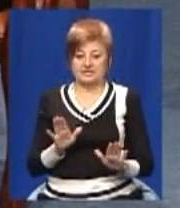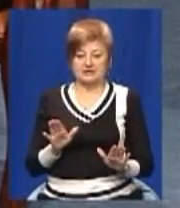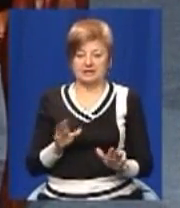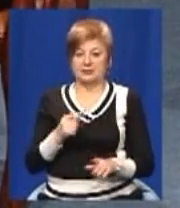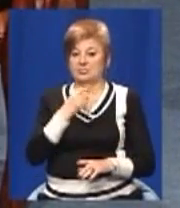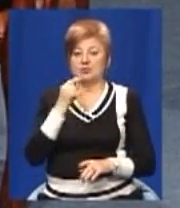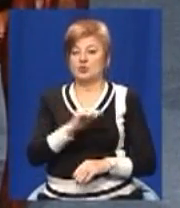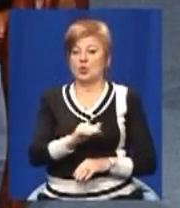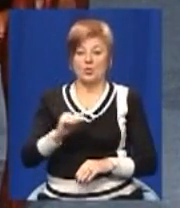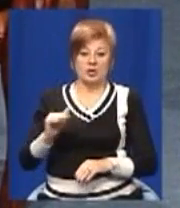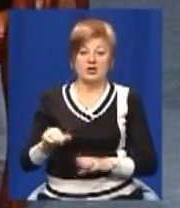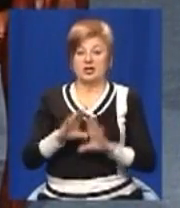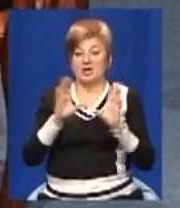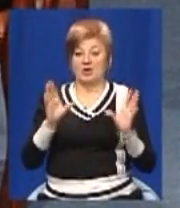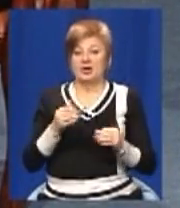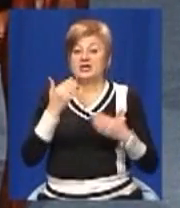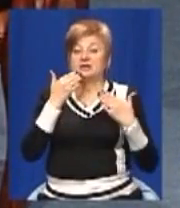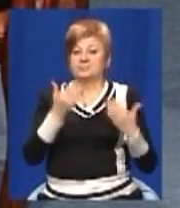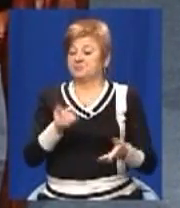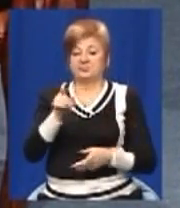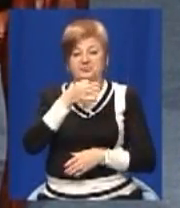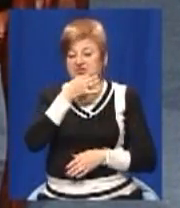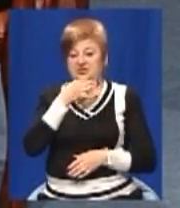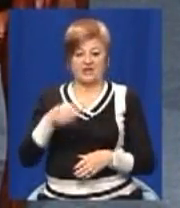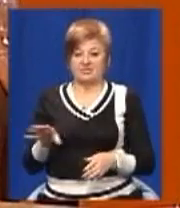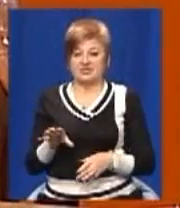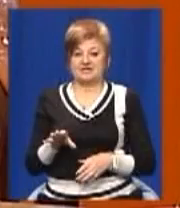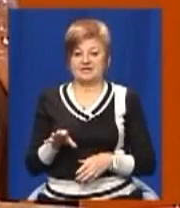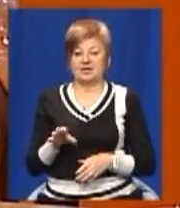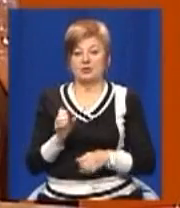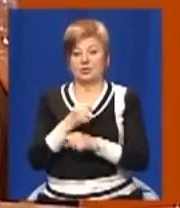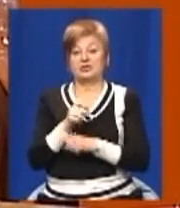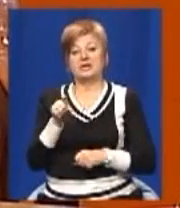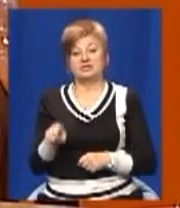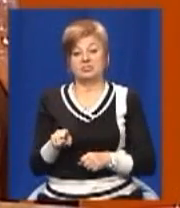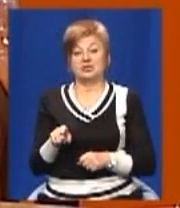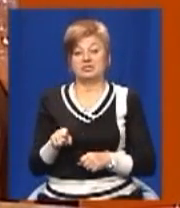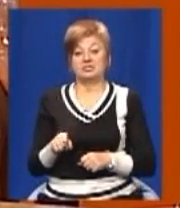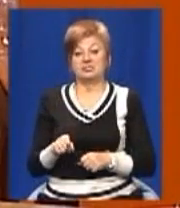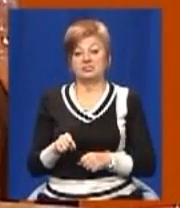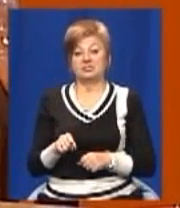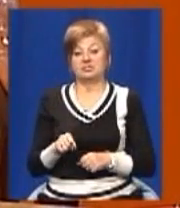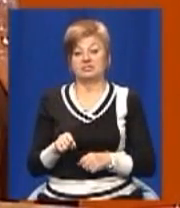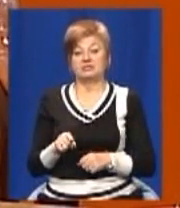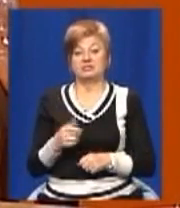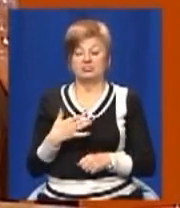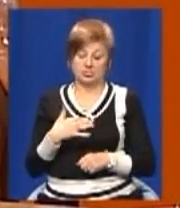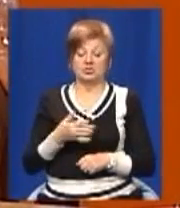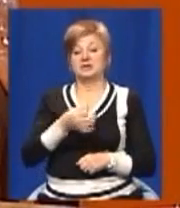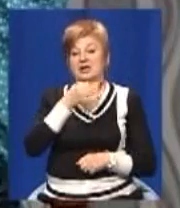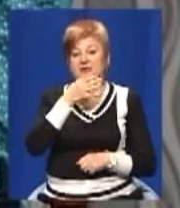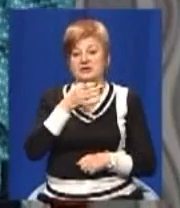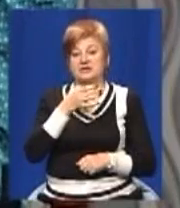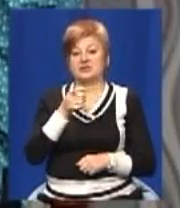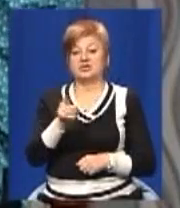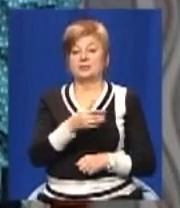дуже багато дітлахів, до речі, я запитувала, їм не подобаються ці тваринки. А тобі як? Мені подобається.